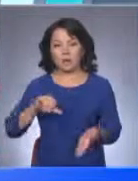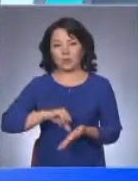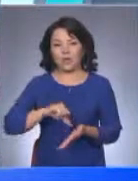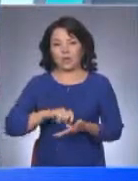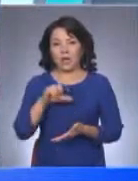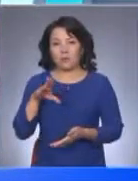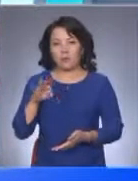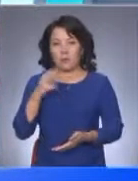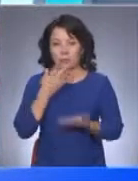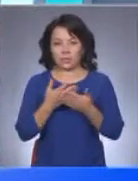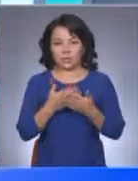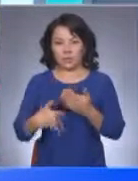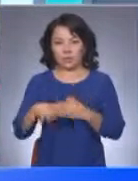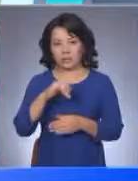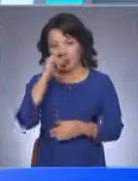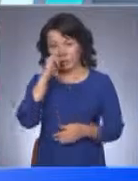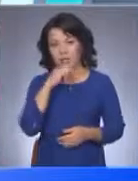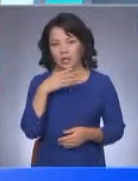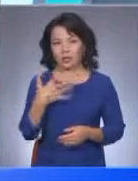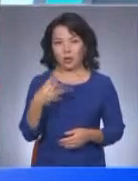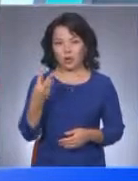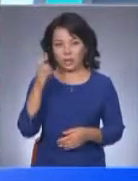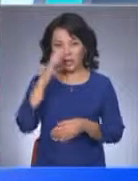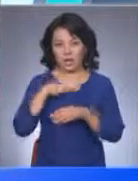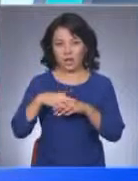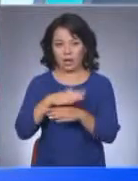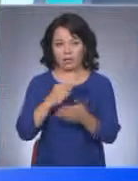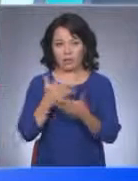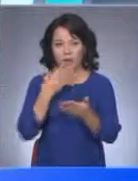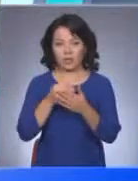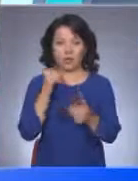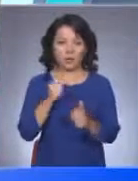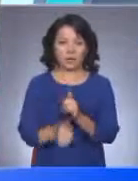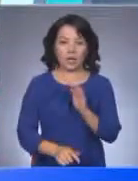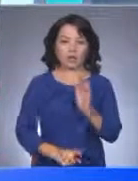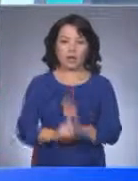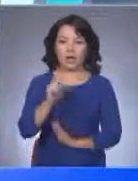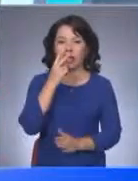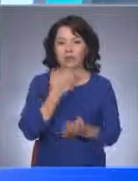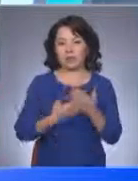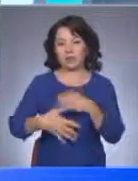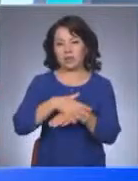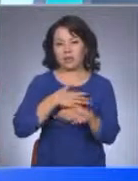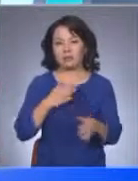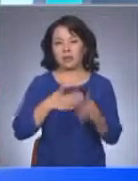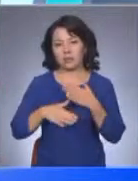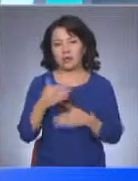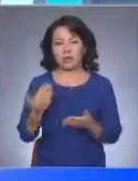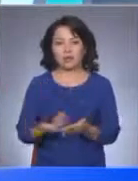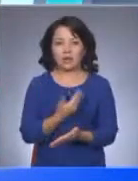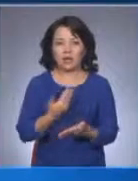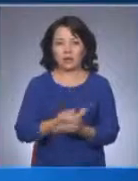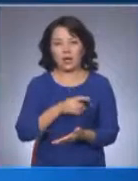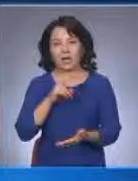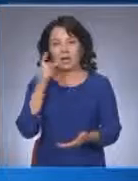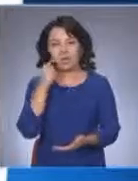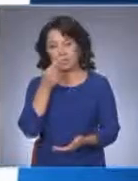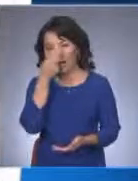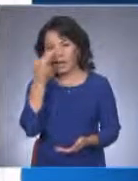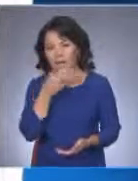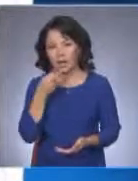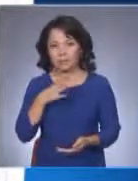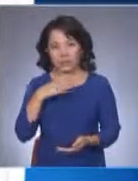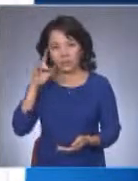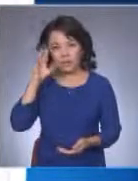жатқан Қазақстан павильоны 53 елдің ішінен оқ бойы озып көш бастады. Жағымды жаңалықты сауалнама жүргізген Италияның